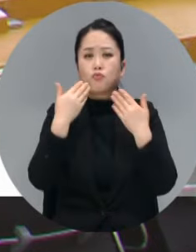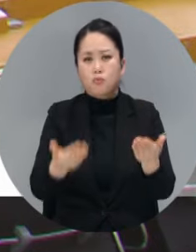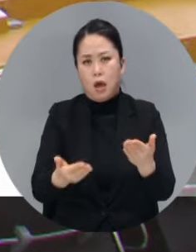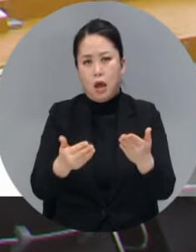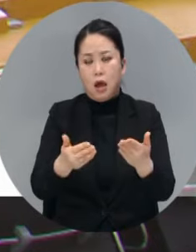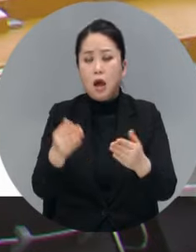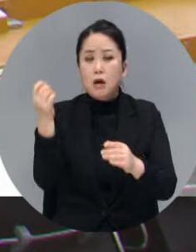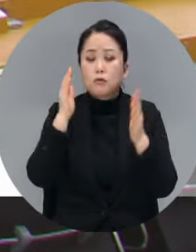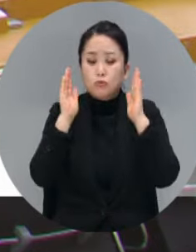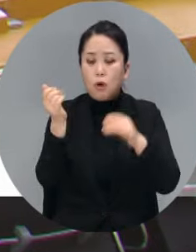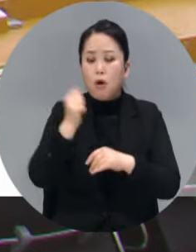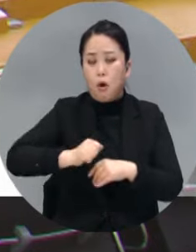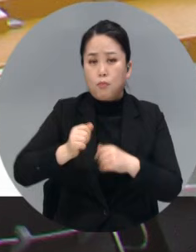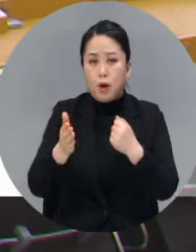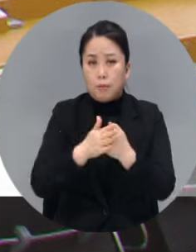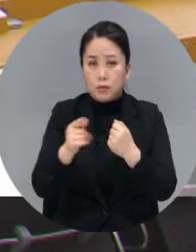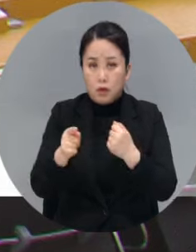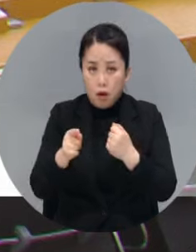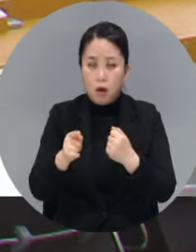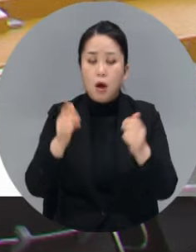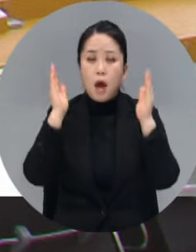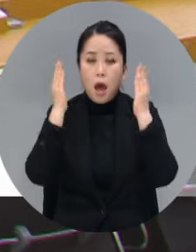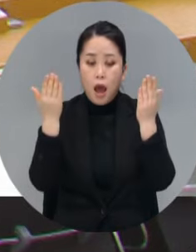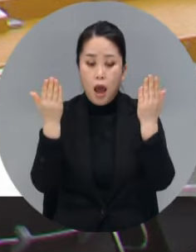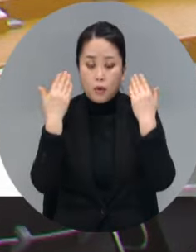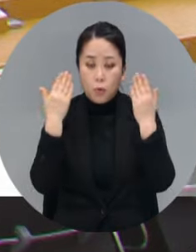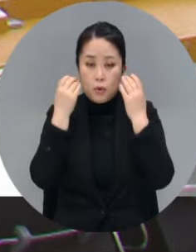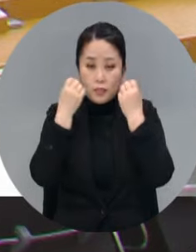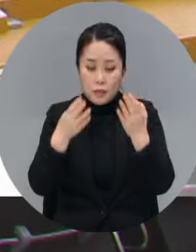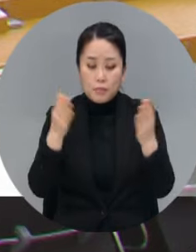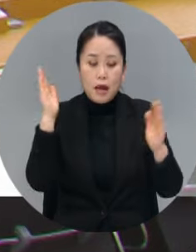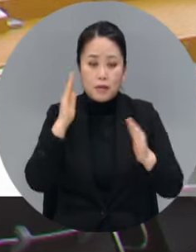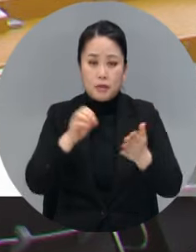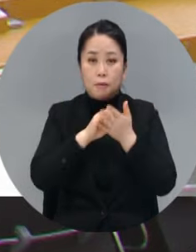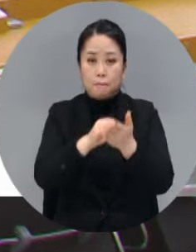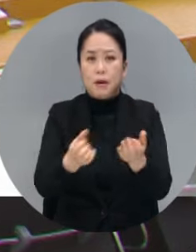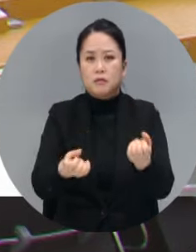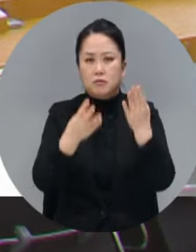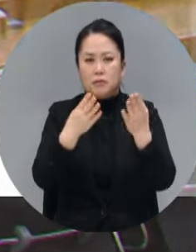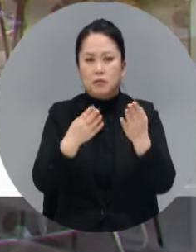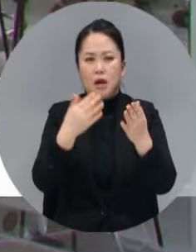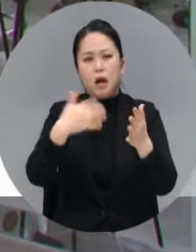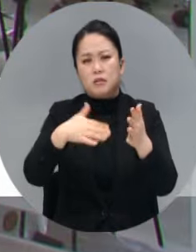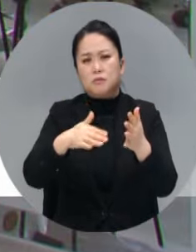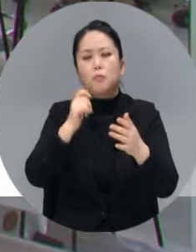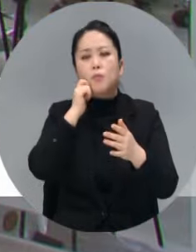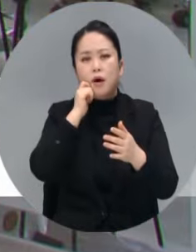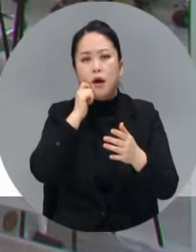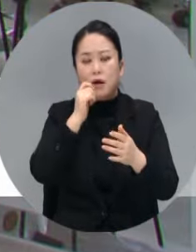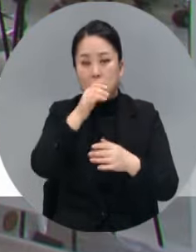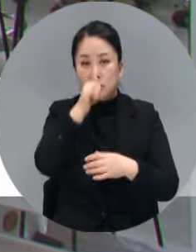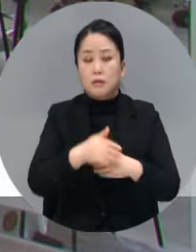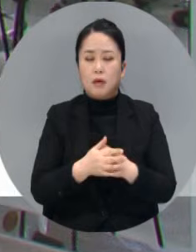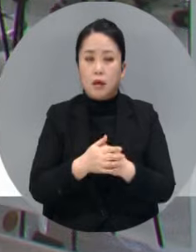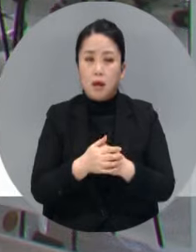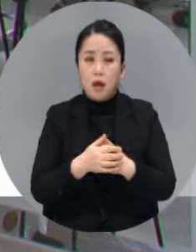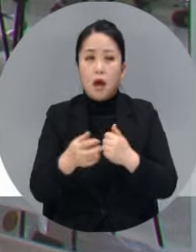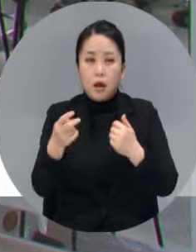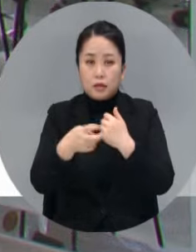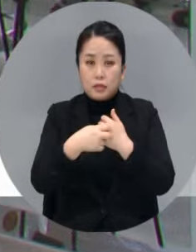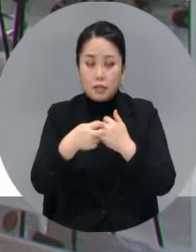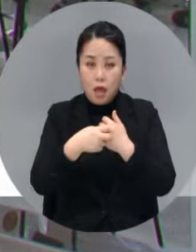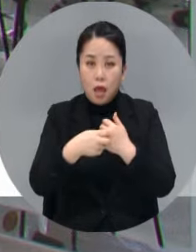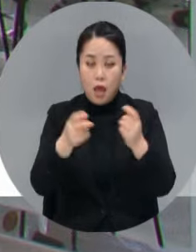들어가면서 아직 신입생 입학식도 하지 못한 학교가 있습니다. 의대 교수들이 내일 사직 여부를 밝힐 예정인